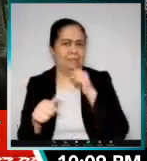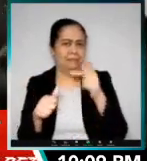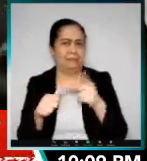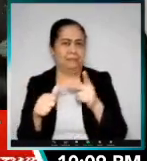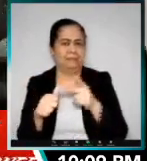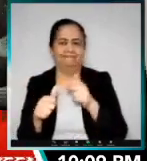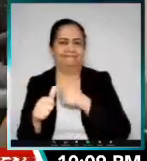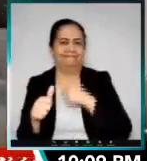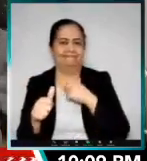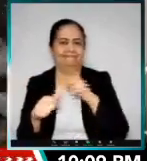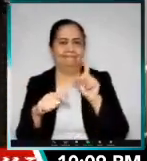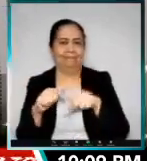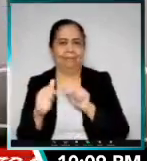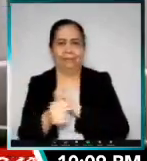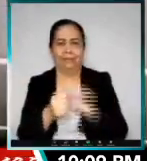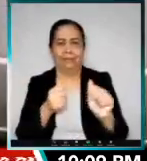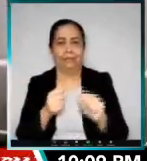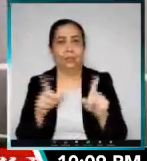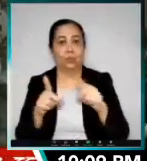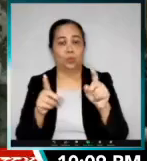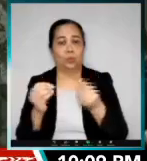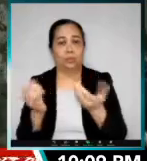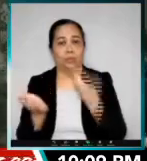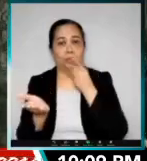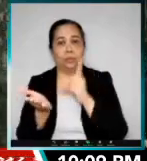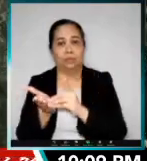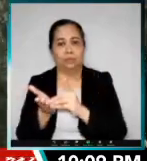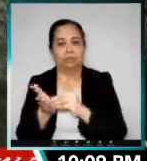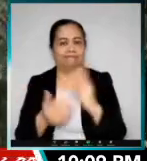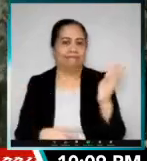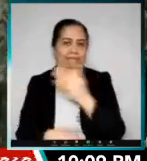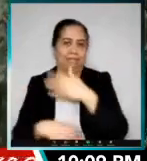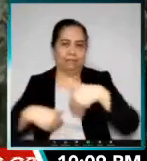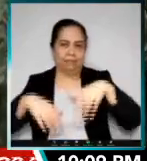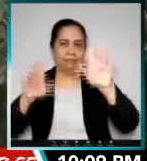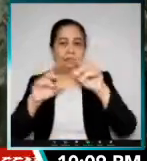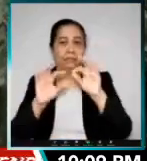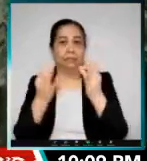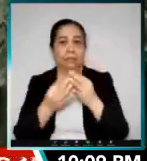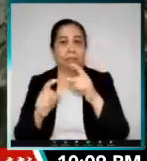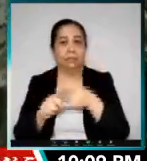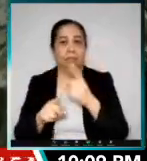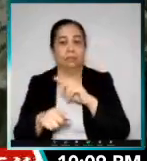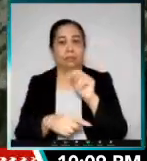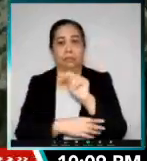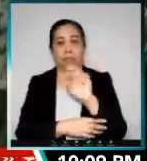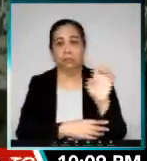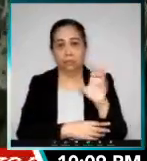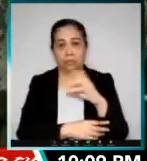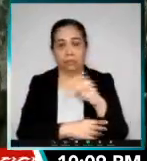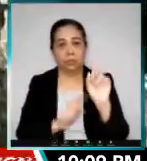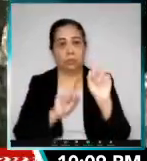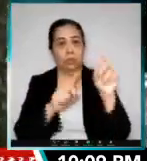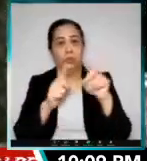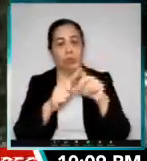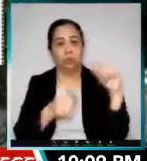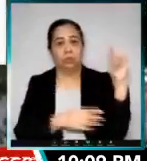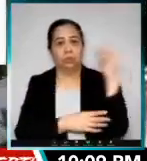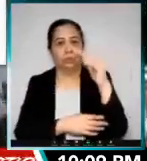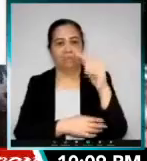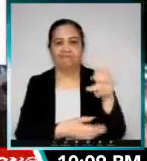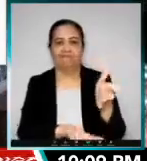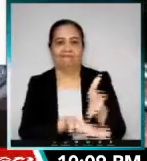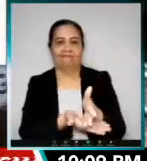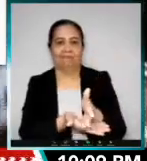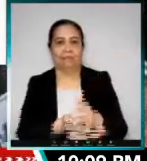dumaan. Ang mga walang dalang dokumento, pinababalik. Ang pamilyang ito na galing Nueva Ecija at papunta sa ng airport, pinigilan. Sa airport?